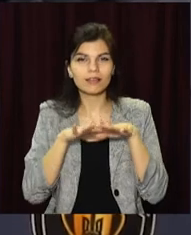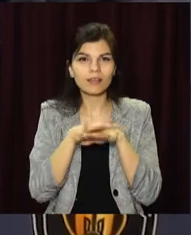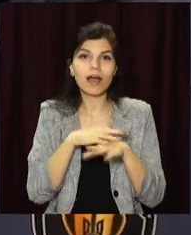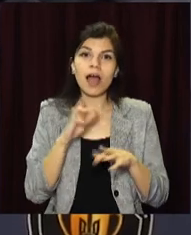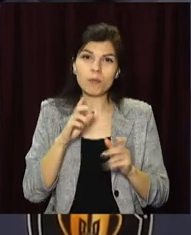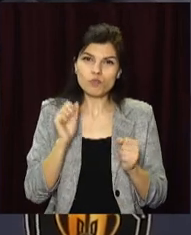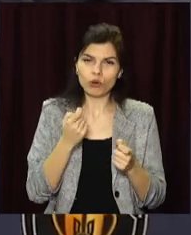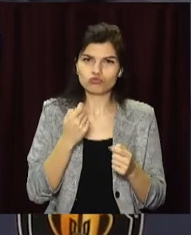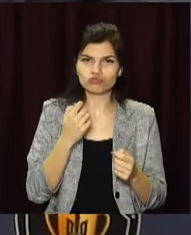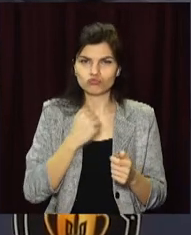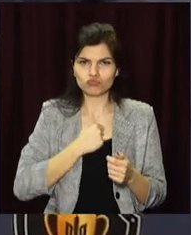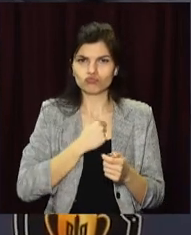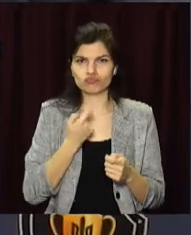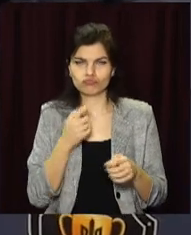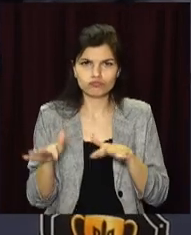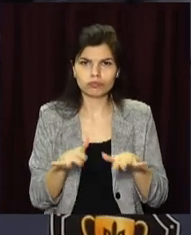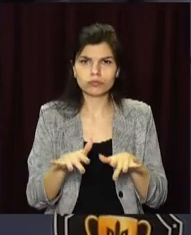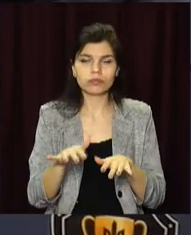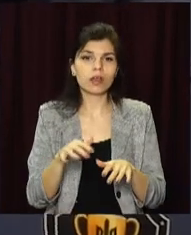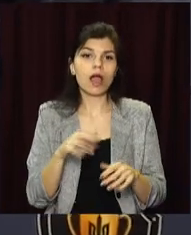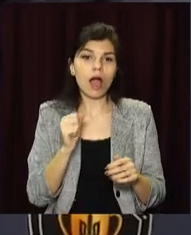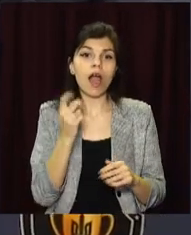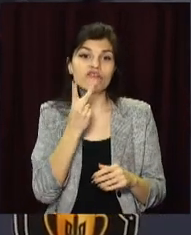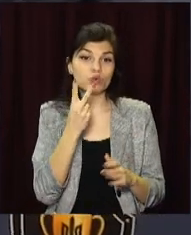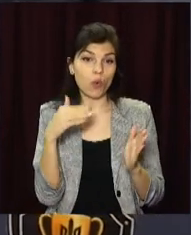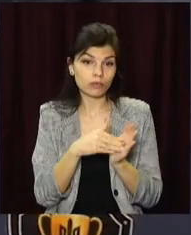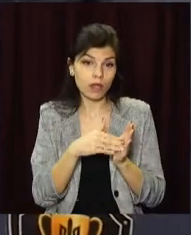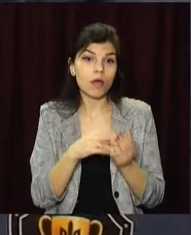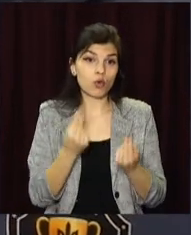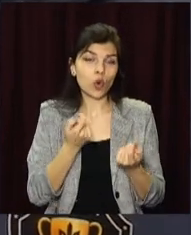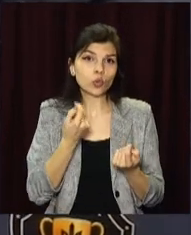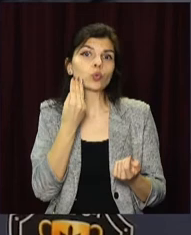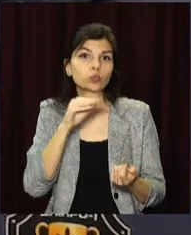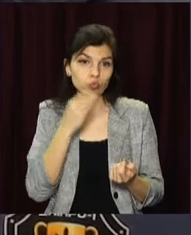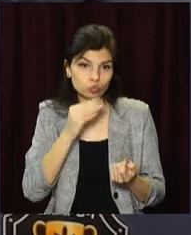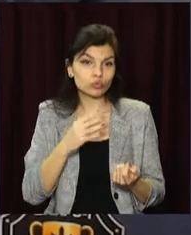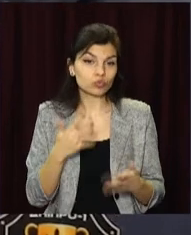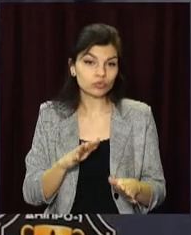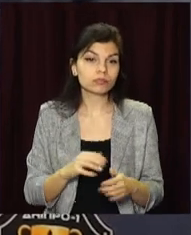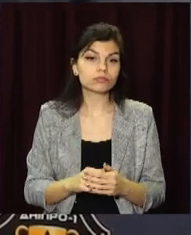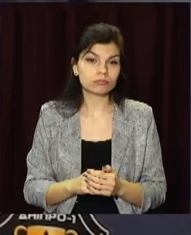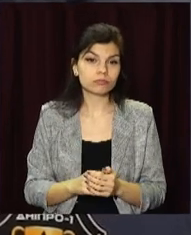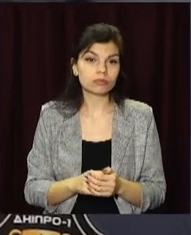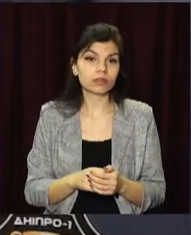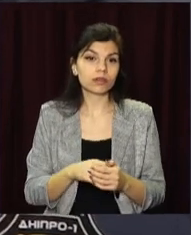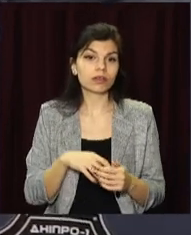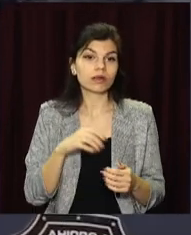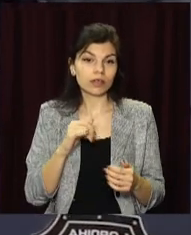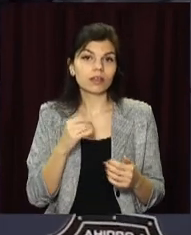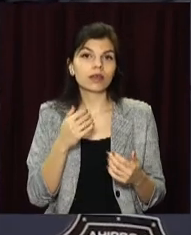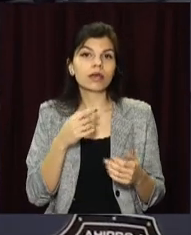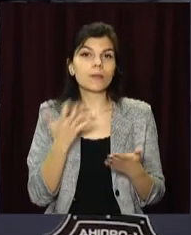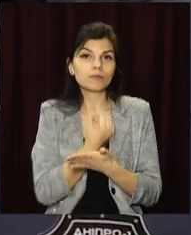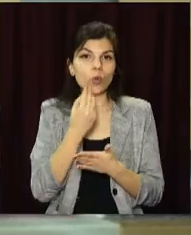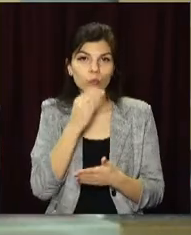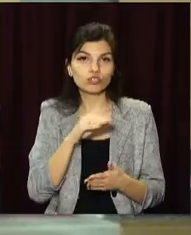действовать поагрессивнее, особенно в первом тайме. Во второй тайм, я думаю, мы сыграли намного лучше и намного больше